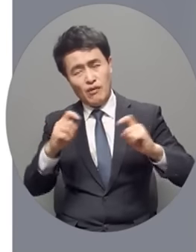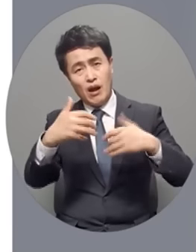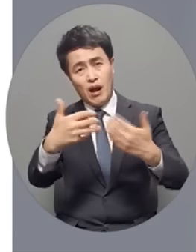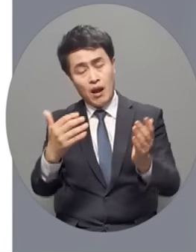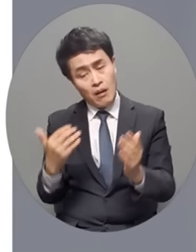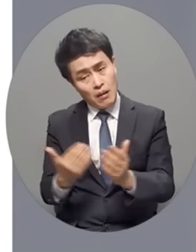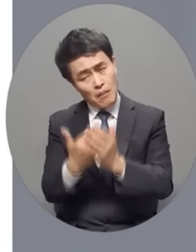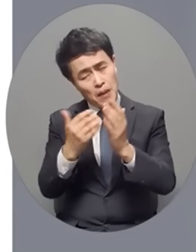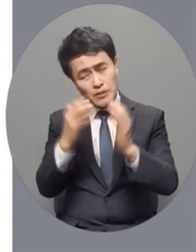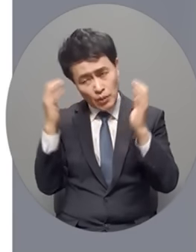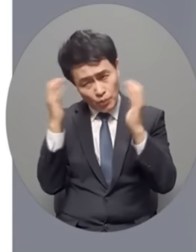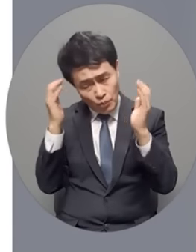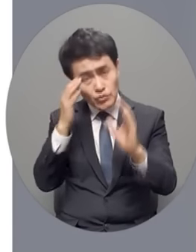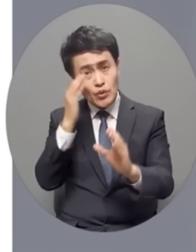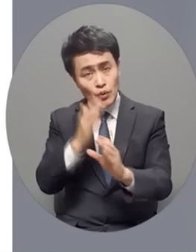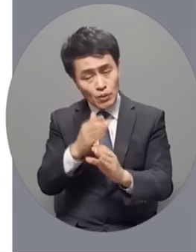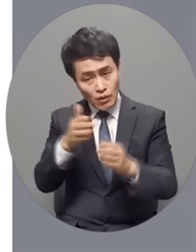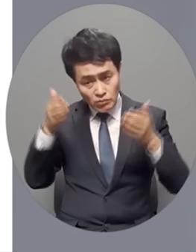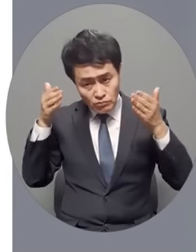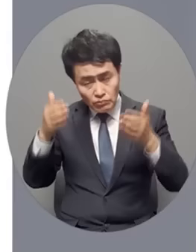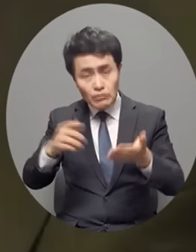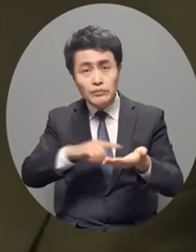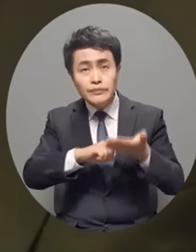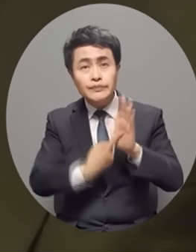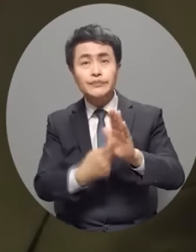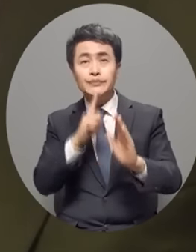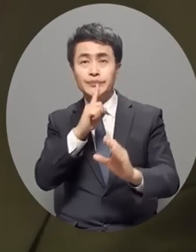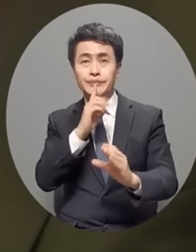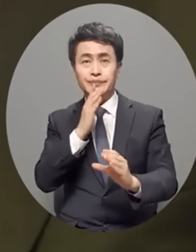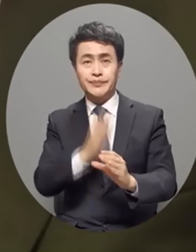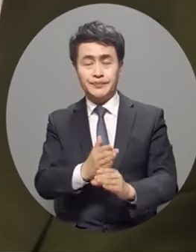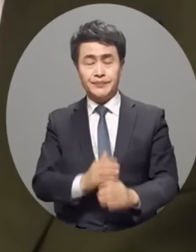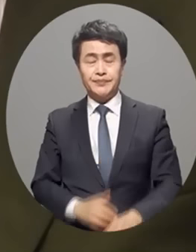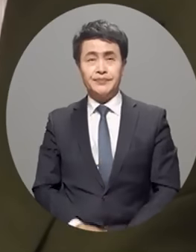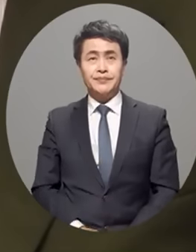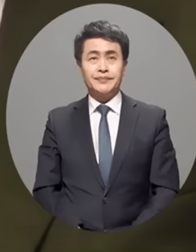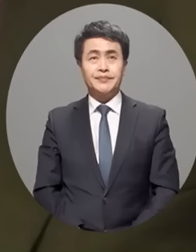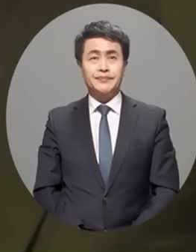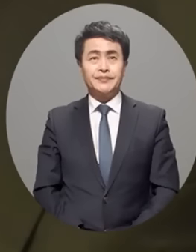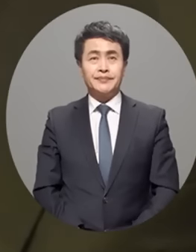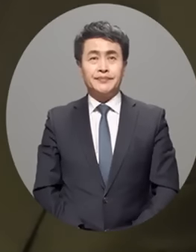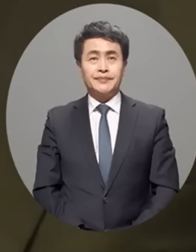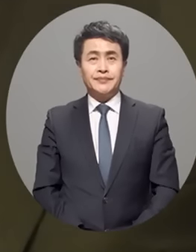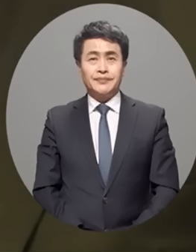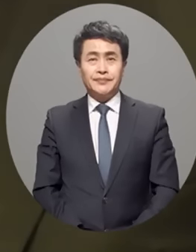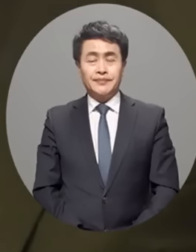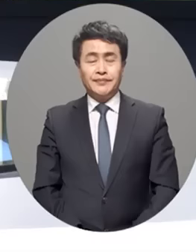있다며 이번 사태를 집중 조명하고 있습니다. MBC 뉴스 임소정입니다.